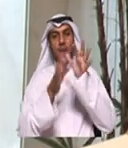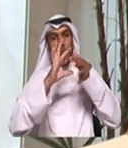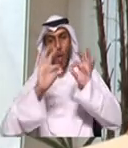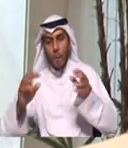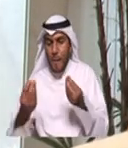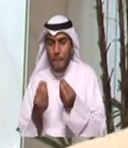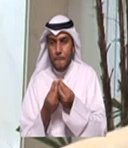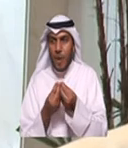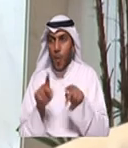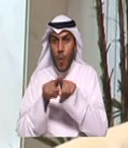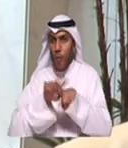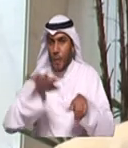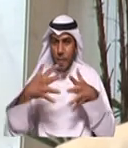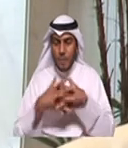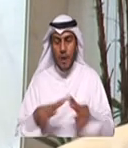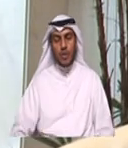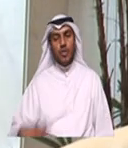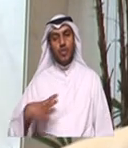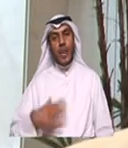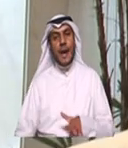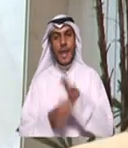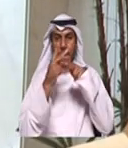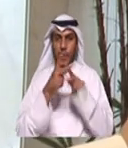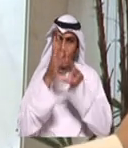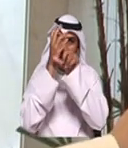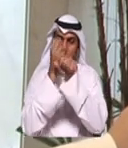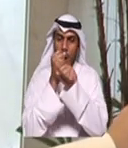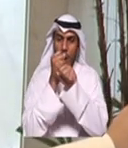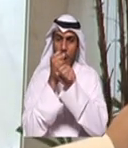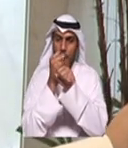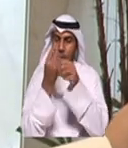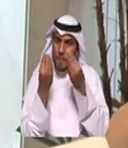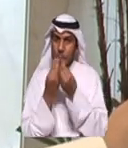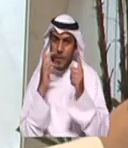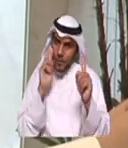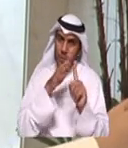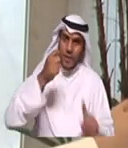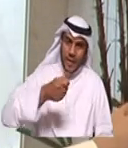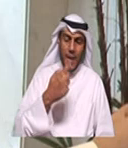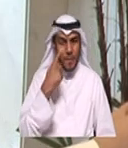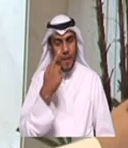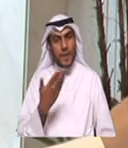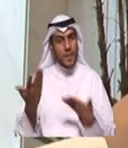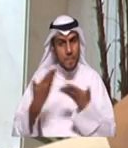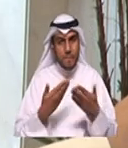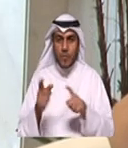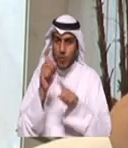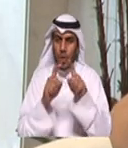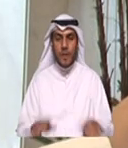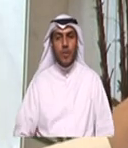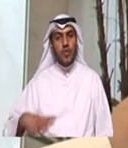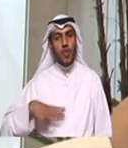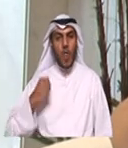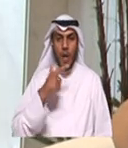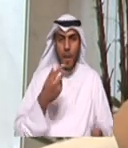بلقاء حضره صاحب السمو امير البلاد المفدى الشيخ صباح الاحمد الجابر الصباح وسمو ولي عهده